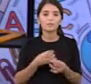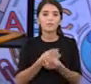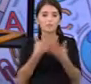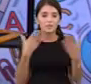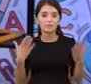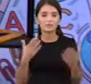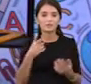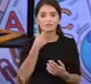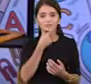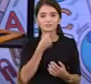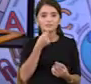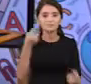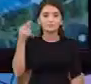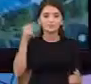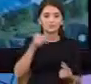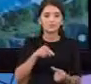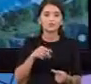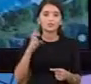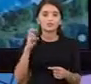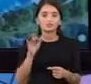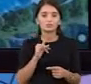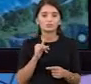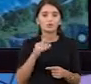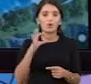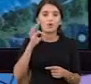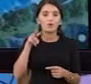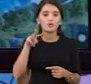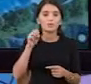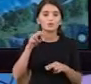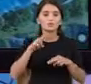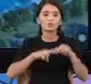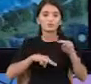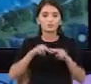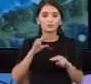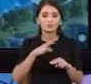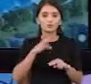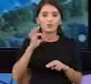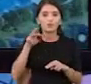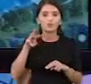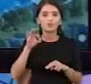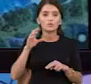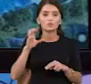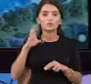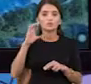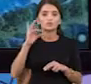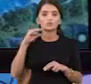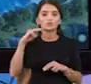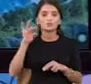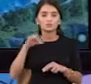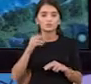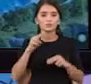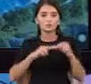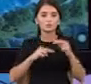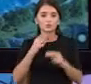bayram shodiyonalar yarashadi. Mana bu esa Olmazor tumanida qurilgan Olmazor City